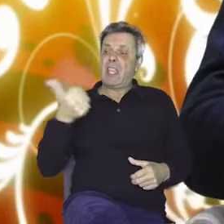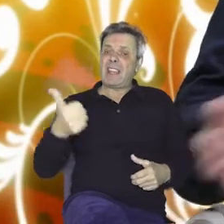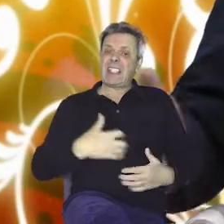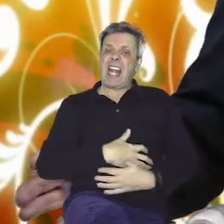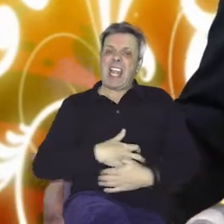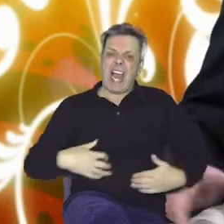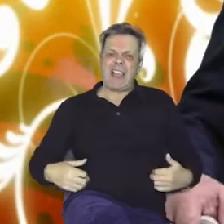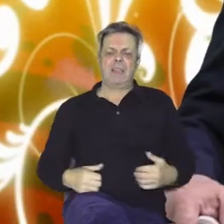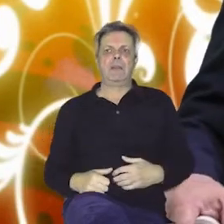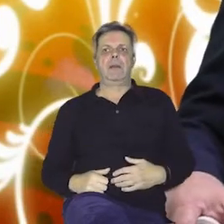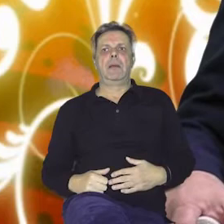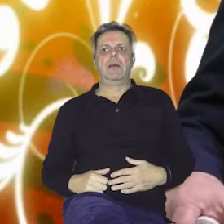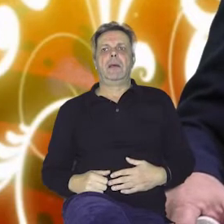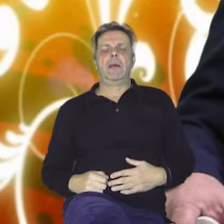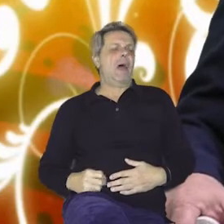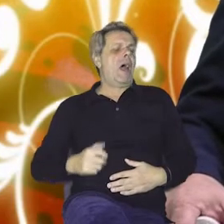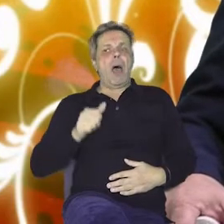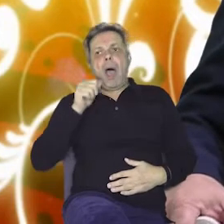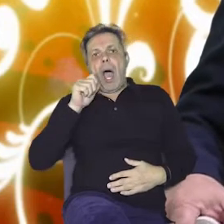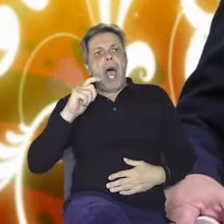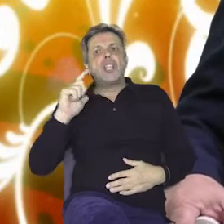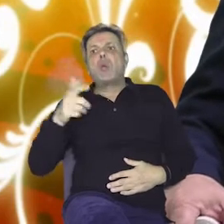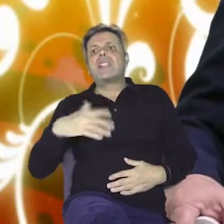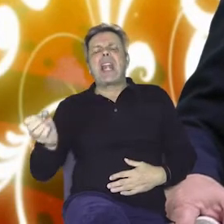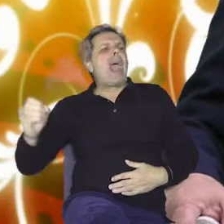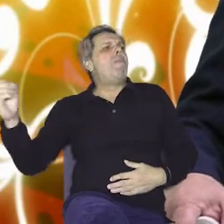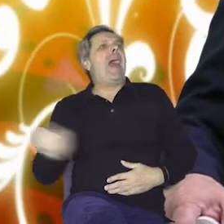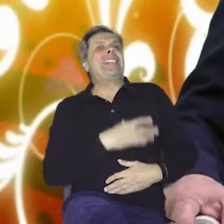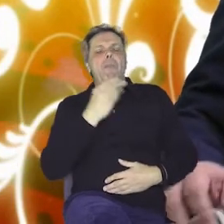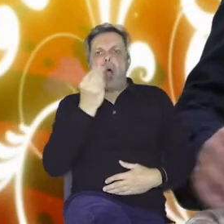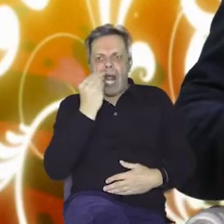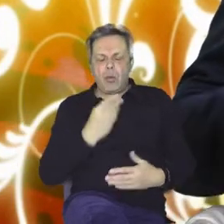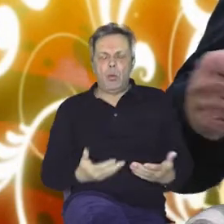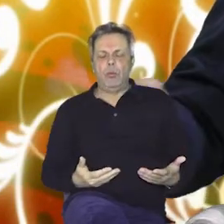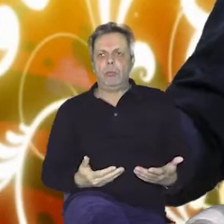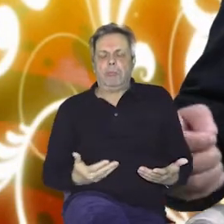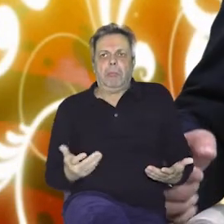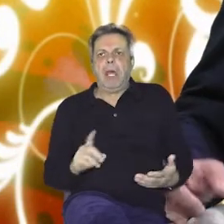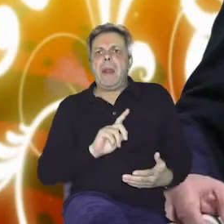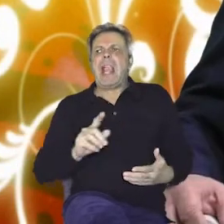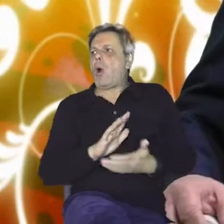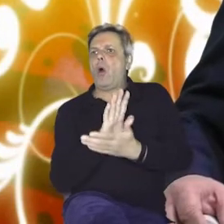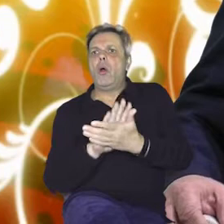a s druge strane bacamo tone i tone hrane. Nikako da počnemo